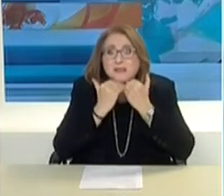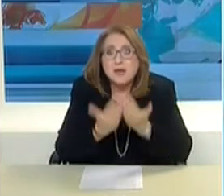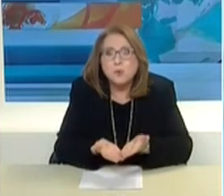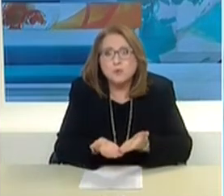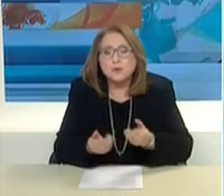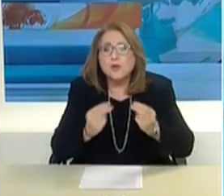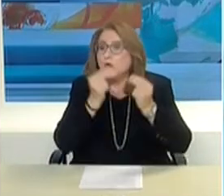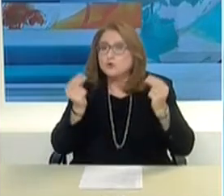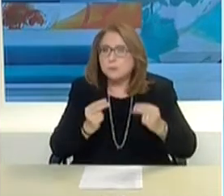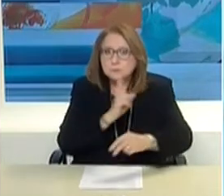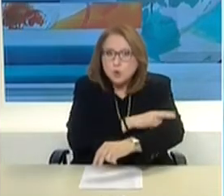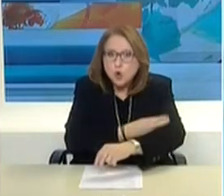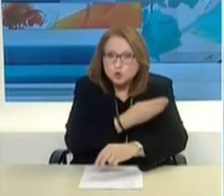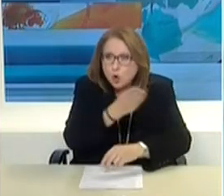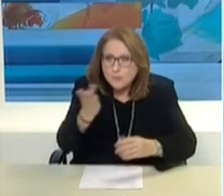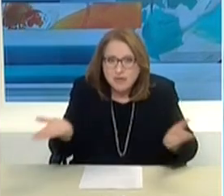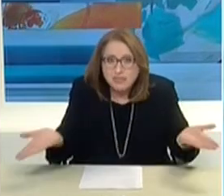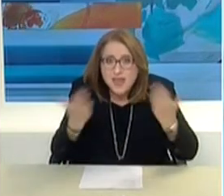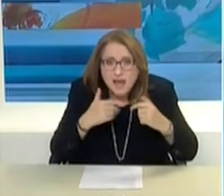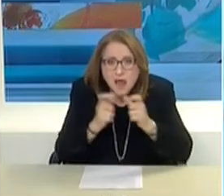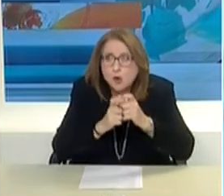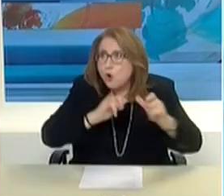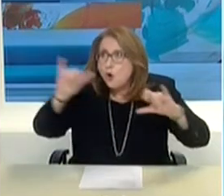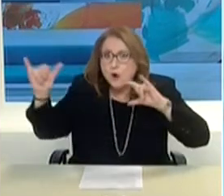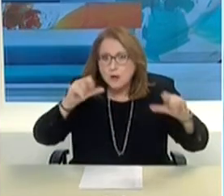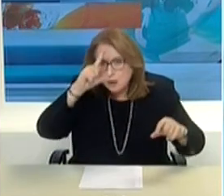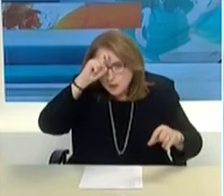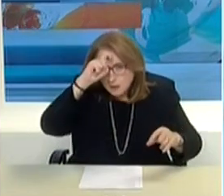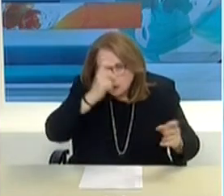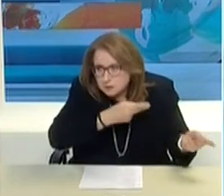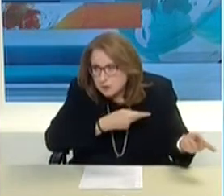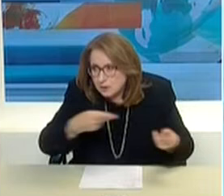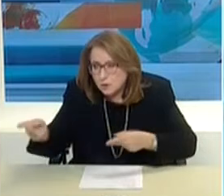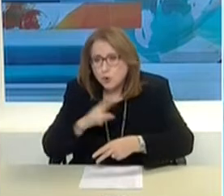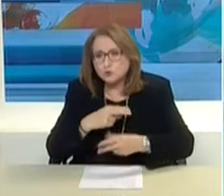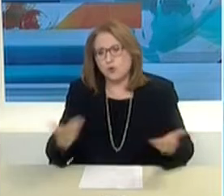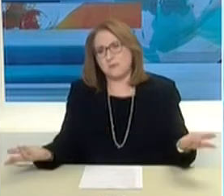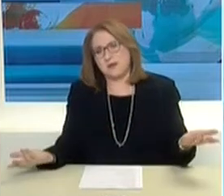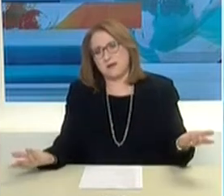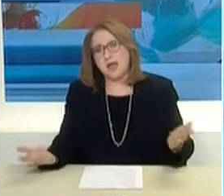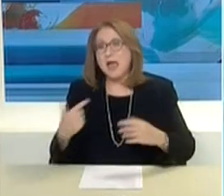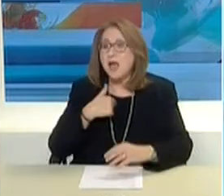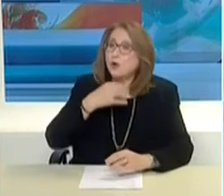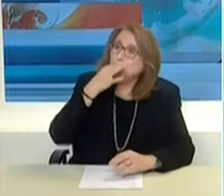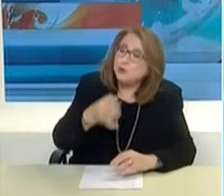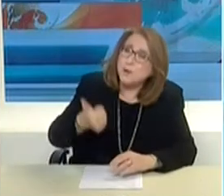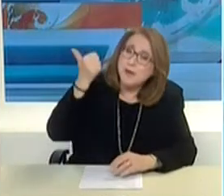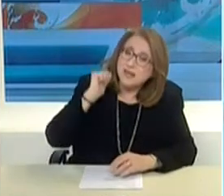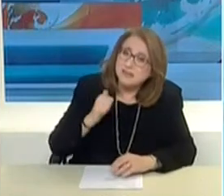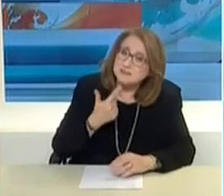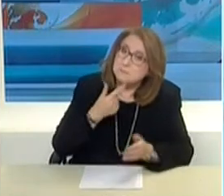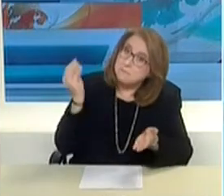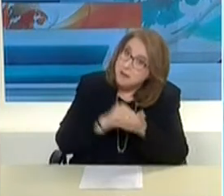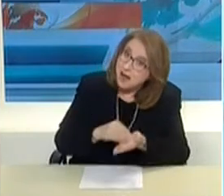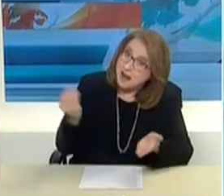εκεί, με δυσκολίες τόσο στην νοσηλεία όσο και στη διακομιδή. Το είπα και χθες. Πόσες φορές πρέπει άραγε να το